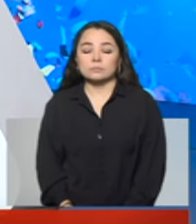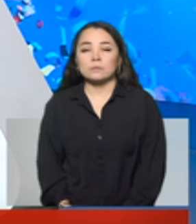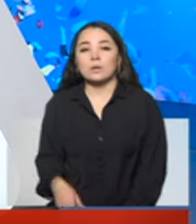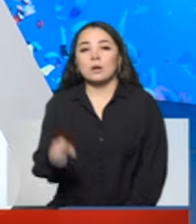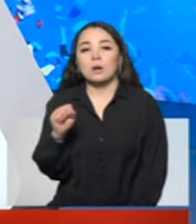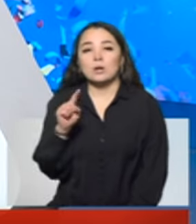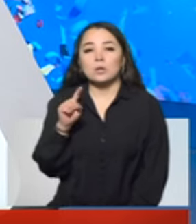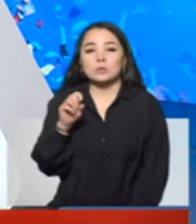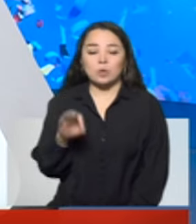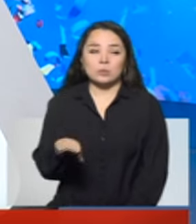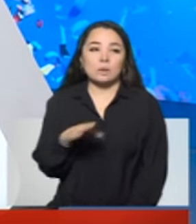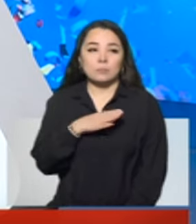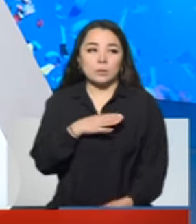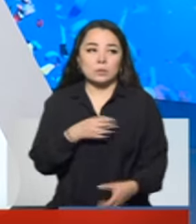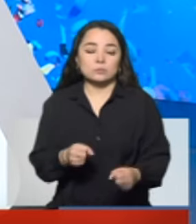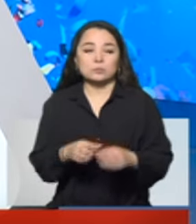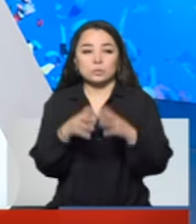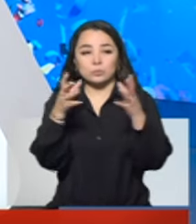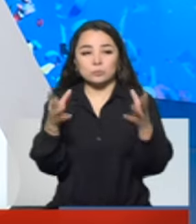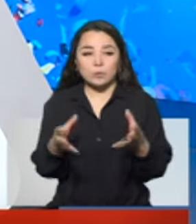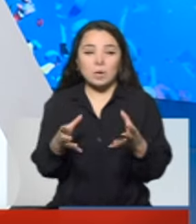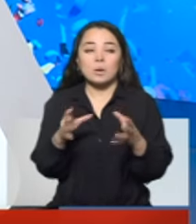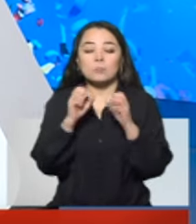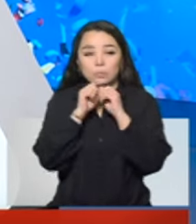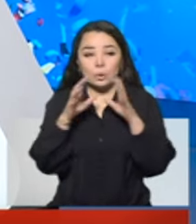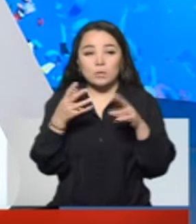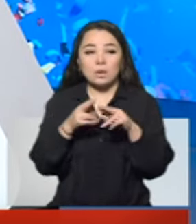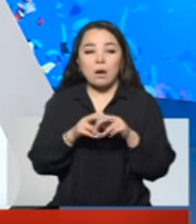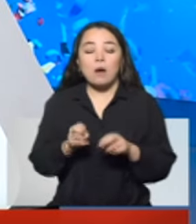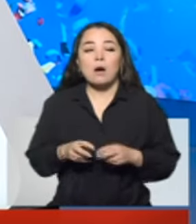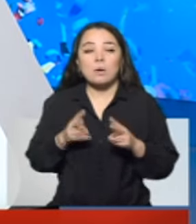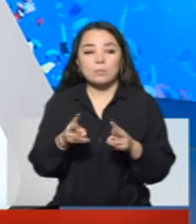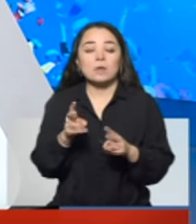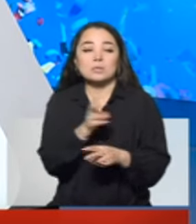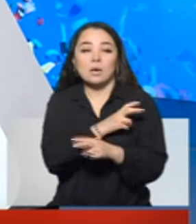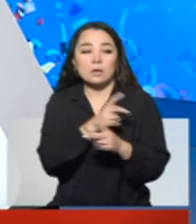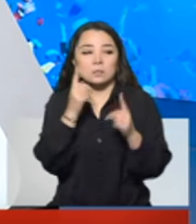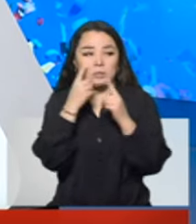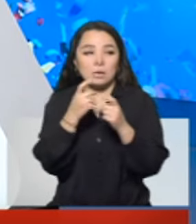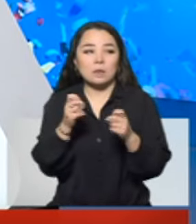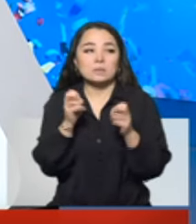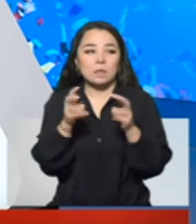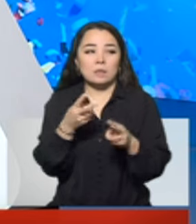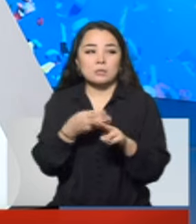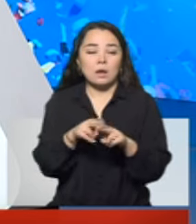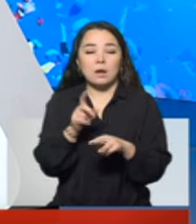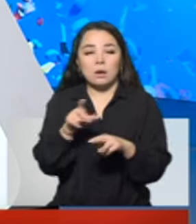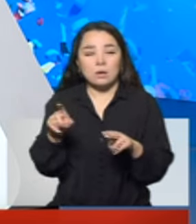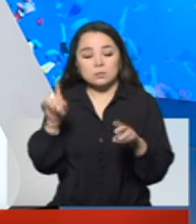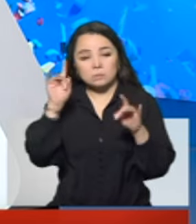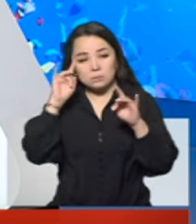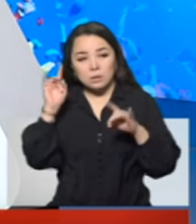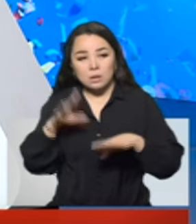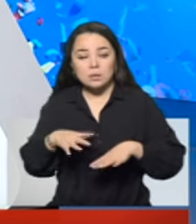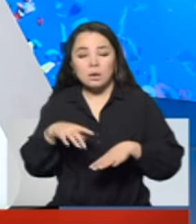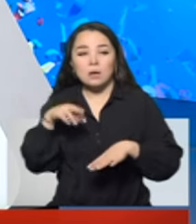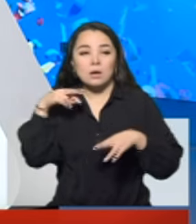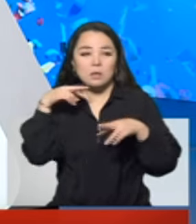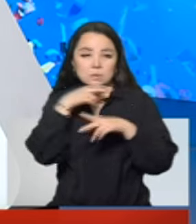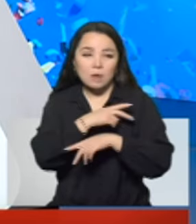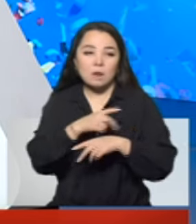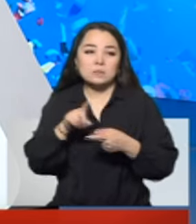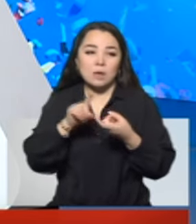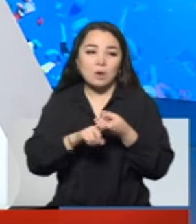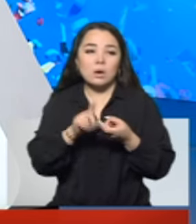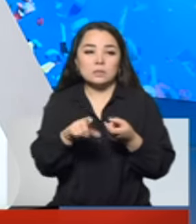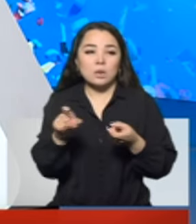Азот толтырылған шар аса қауіпті. Дәрігерлер осылай дабыл қағып отыр. Адамды есеңгіретіп, ағзасын улайтын затқа